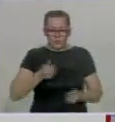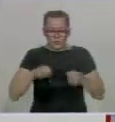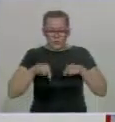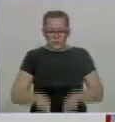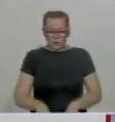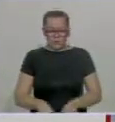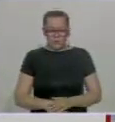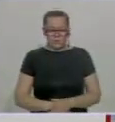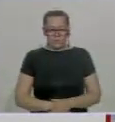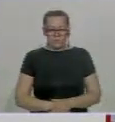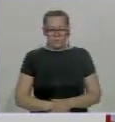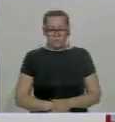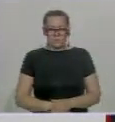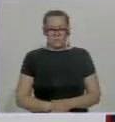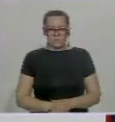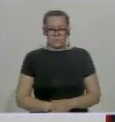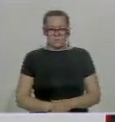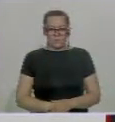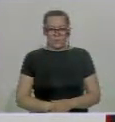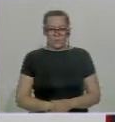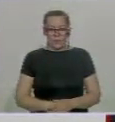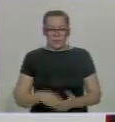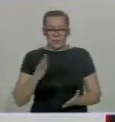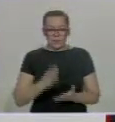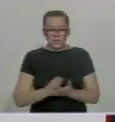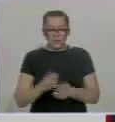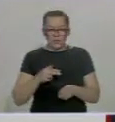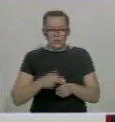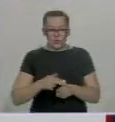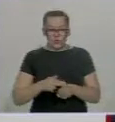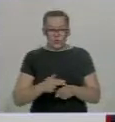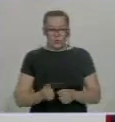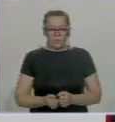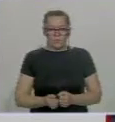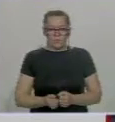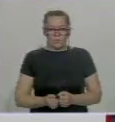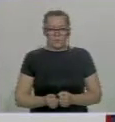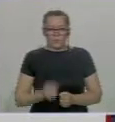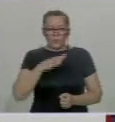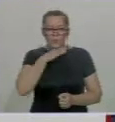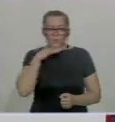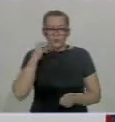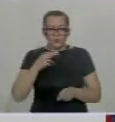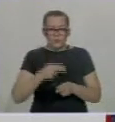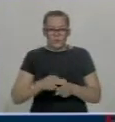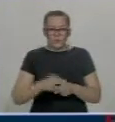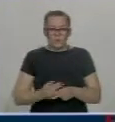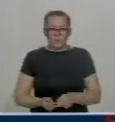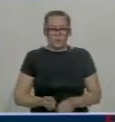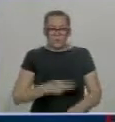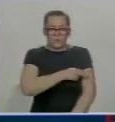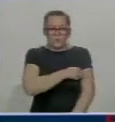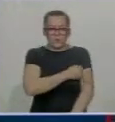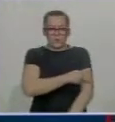aici. Avem nevoie de medici. Medici, în primul rând. Foarte mulți medici. Spitale